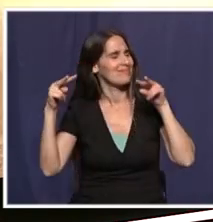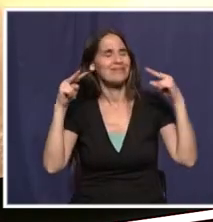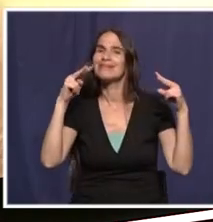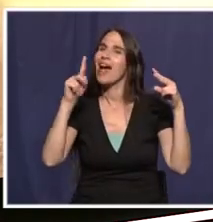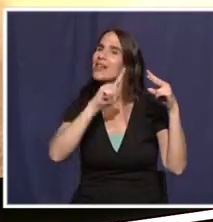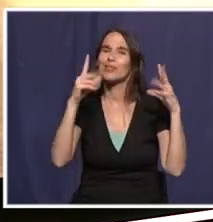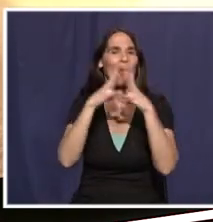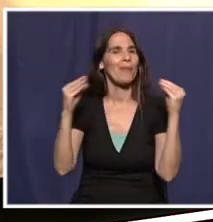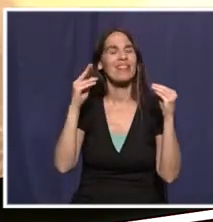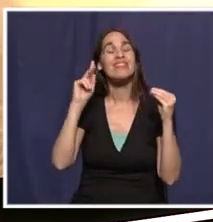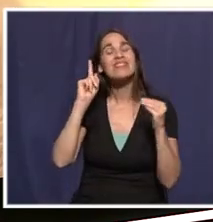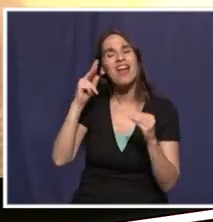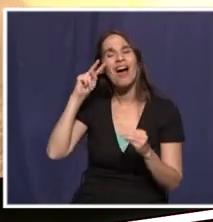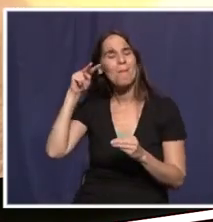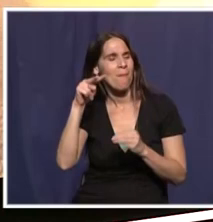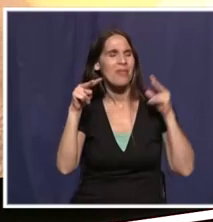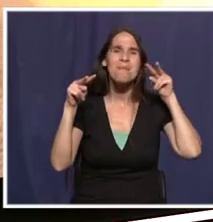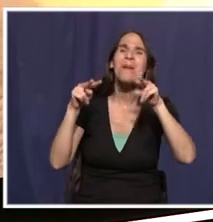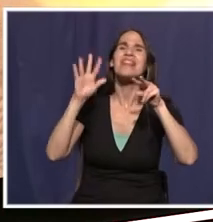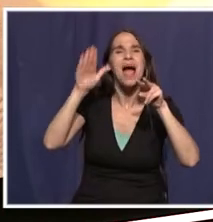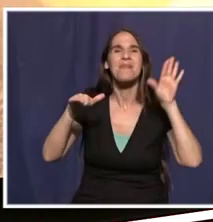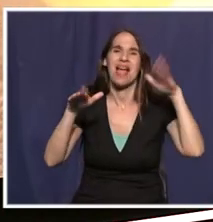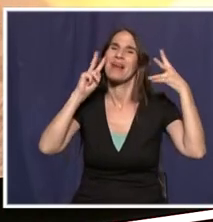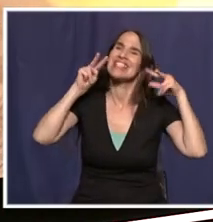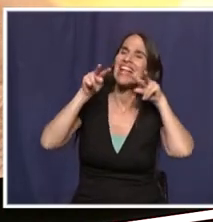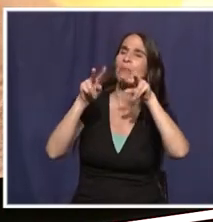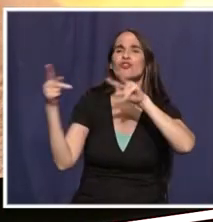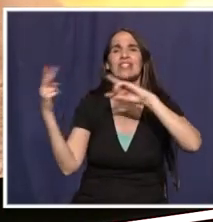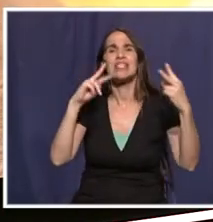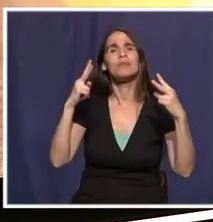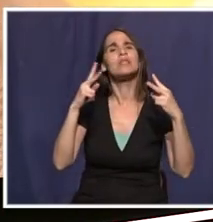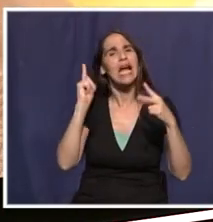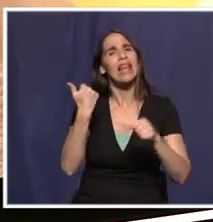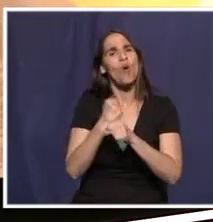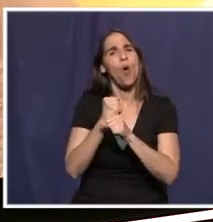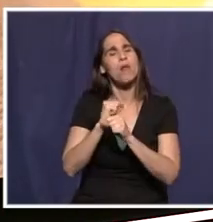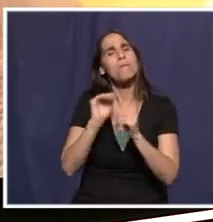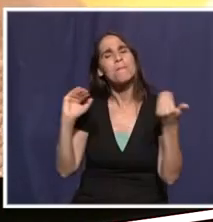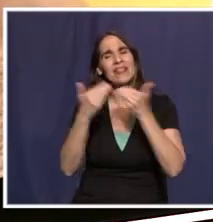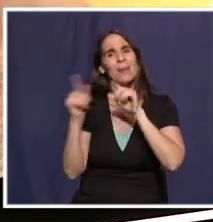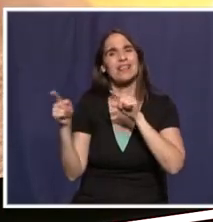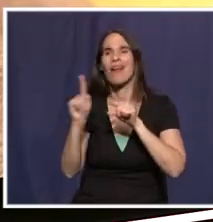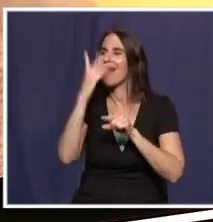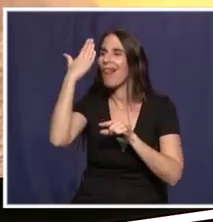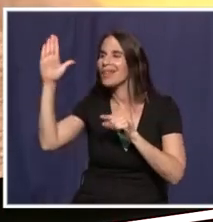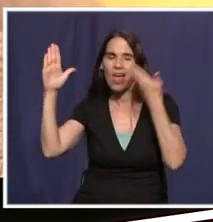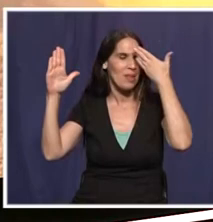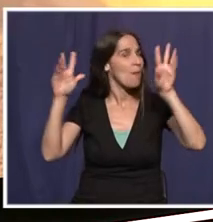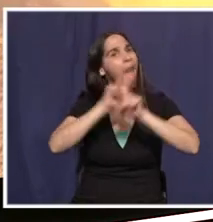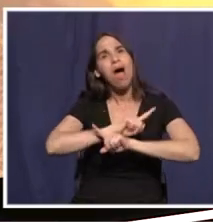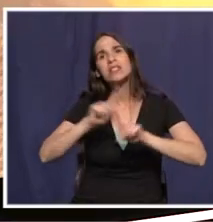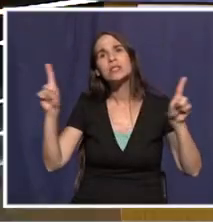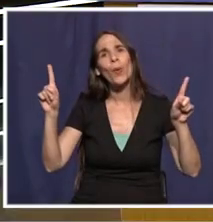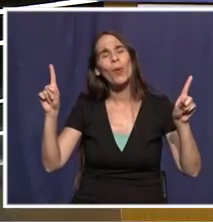התמונה. אנחנו מחויבים למבט הזה עכשיו, מחויבים לדבר ולפעול בהשראתו, בלי להתעלם מאף צד של התמונה.